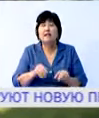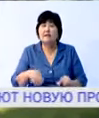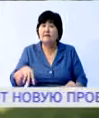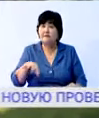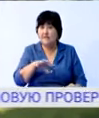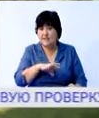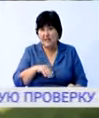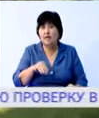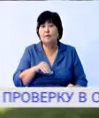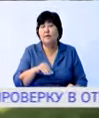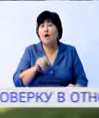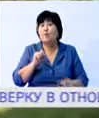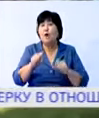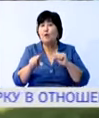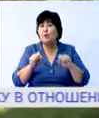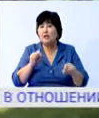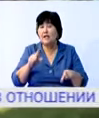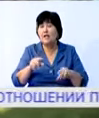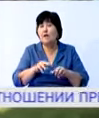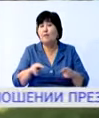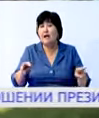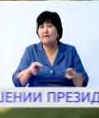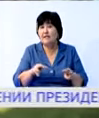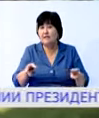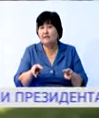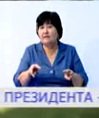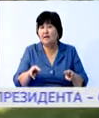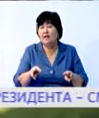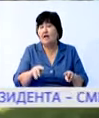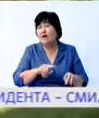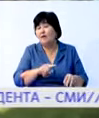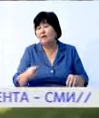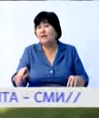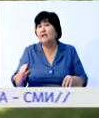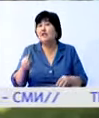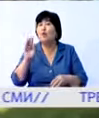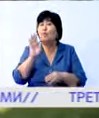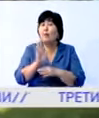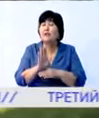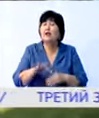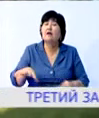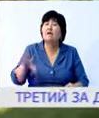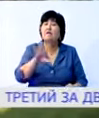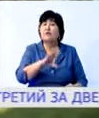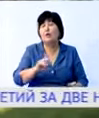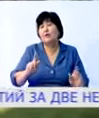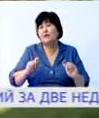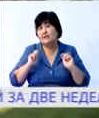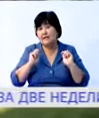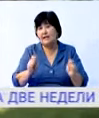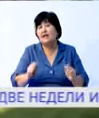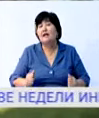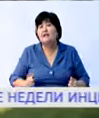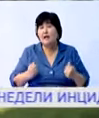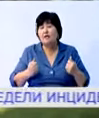вот, поручения правительству, вытекающие из послания, это все даст толчок